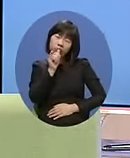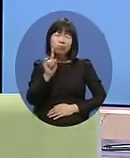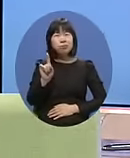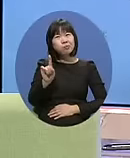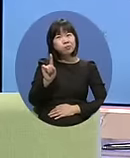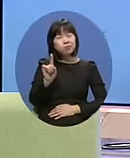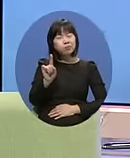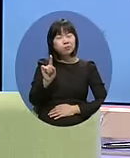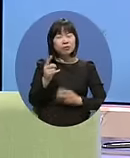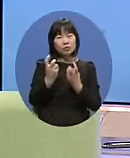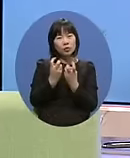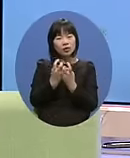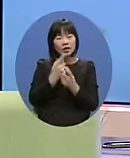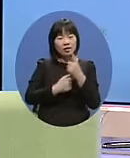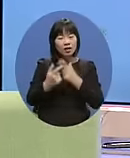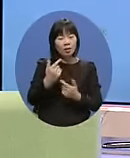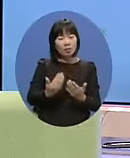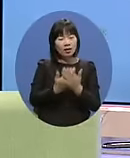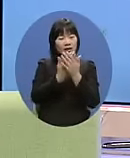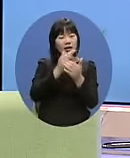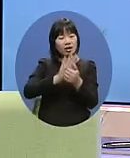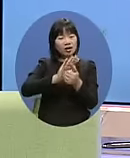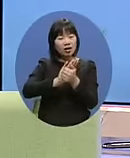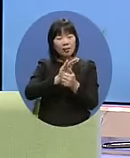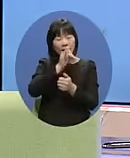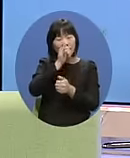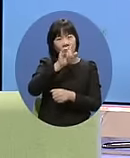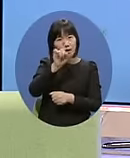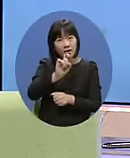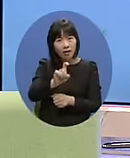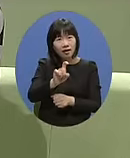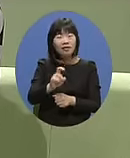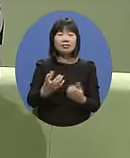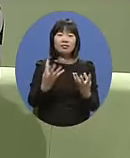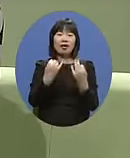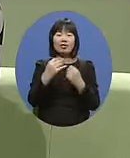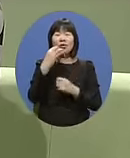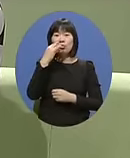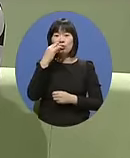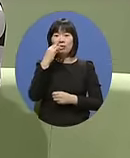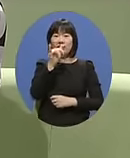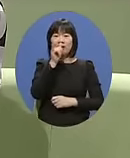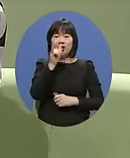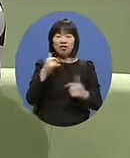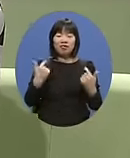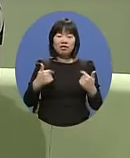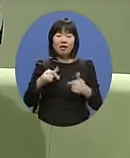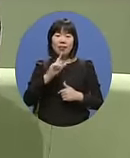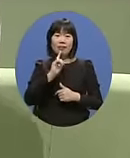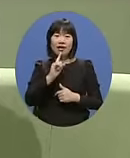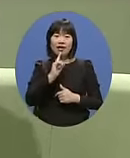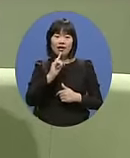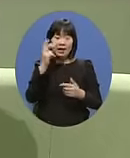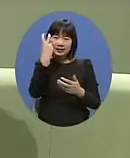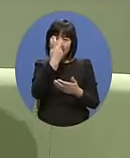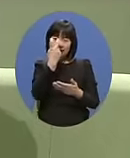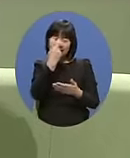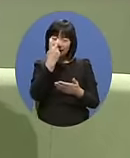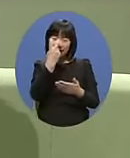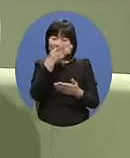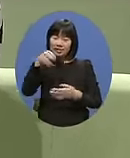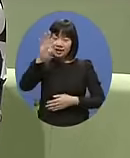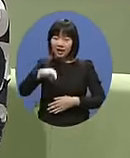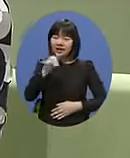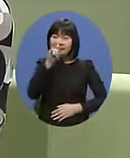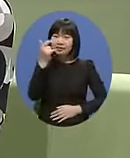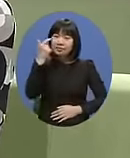어떻게 하면 그 자존감을 키워줄 수 있을까? 이게 궁금하실 네. 것 같은데요. 네. 이건 참 많이들 궁금해하시고요. 항상 이제 하면 그거 체크하는 거 있나요? 뭐 이런 거